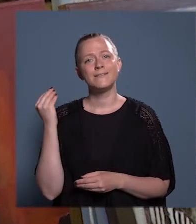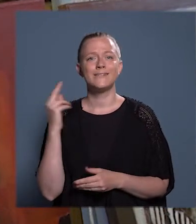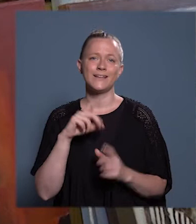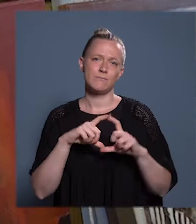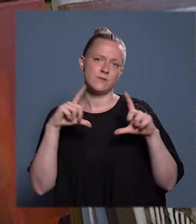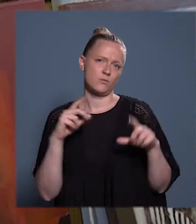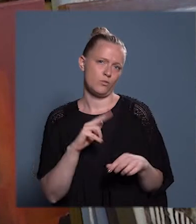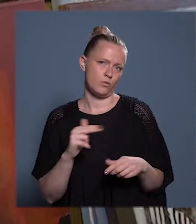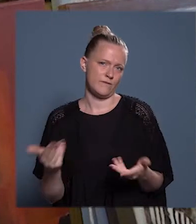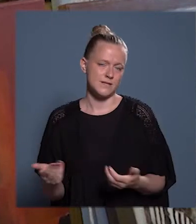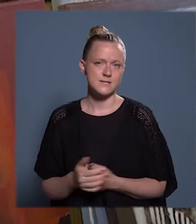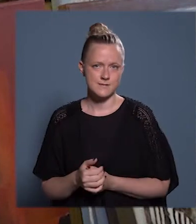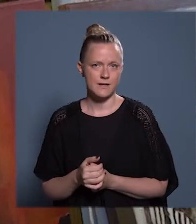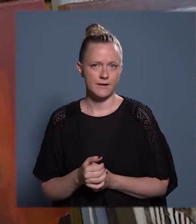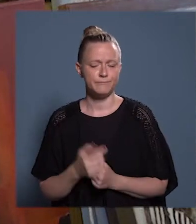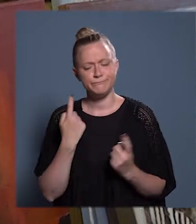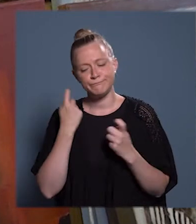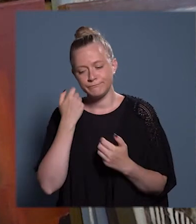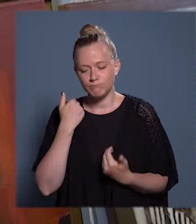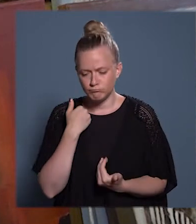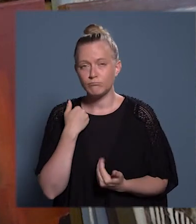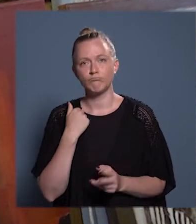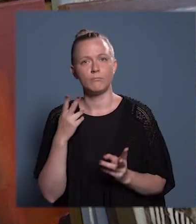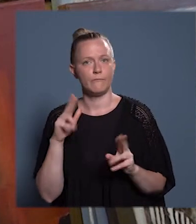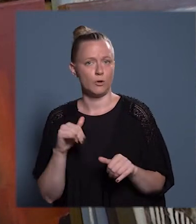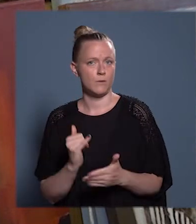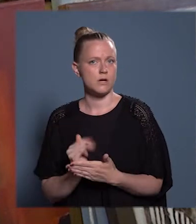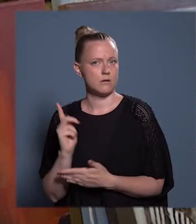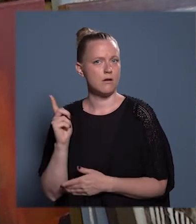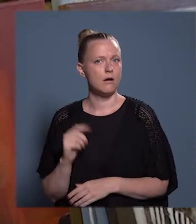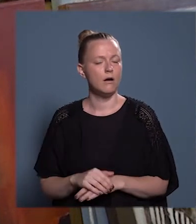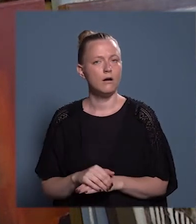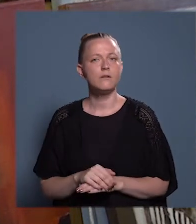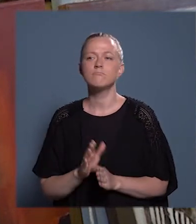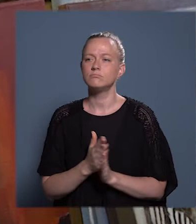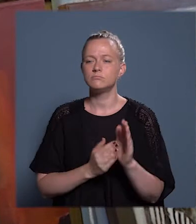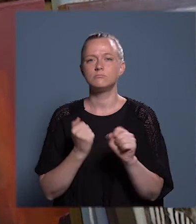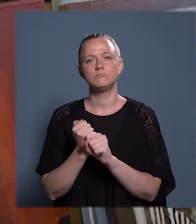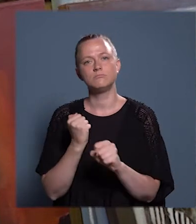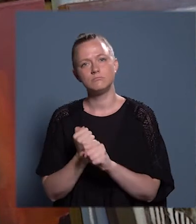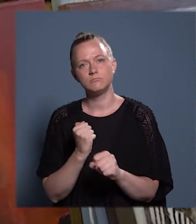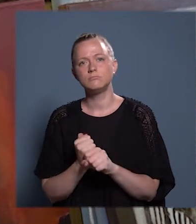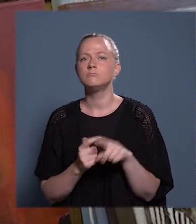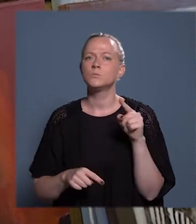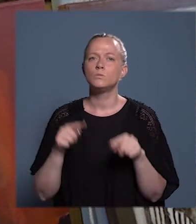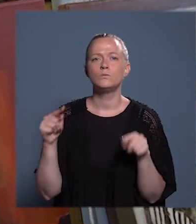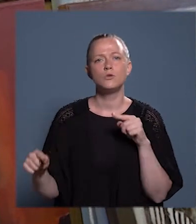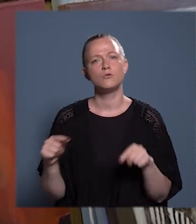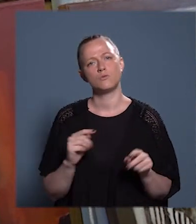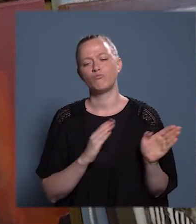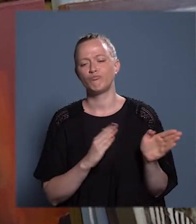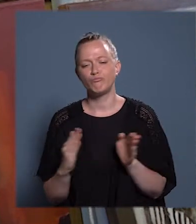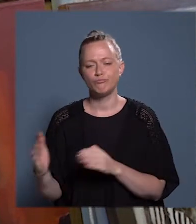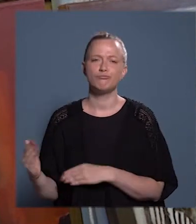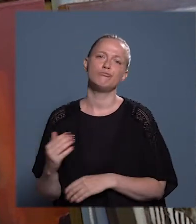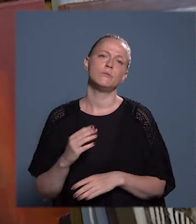És akkor úgy gondoltam, hogy valóban igaza van, és elkezdtem dolgozni, és különböző stúdiumokra,